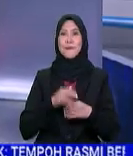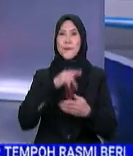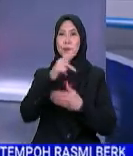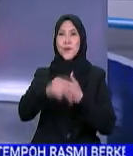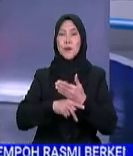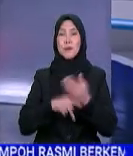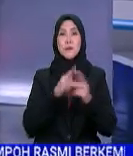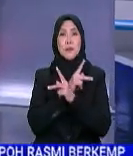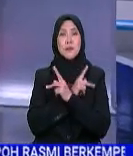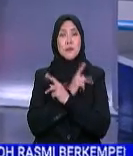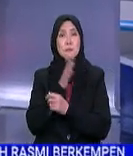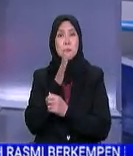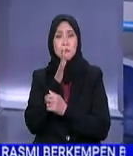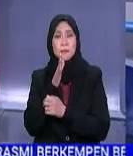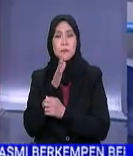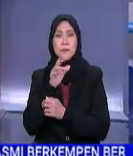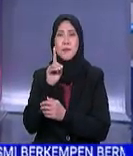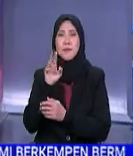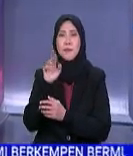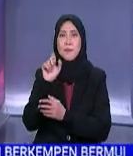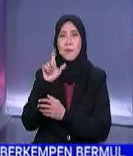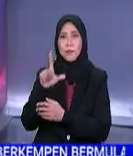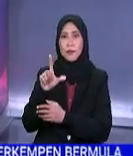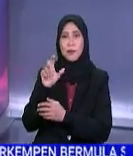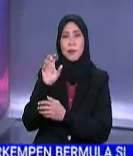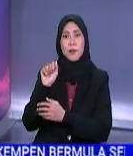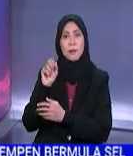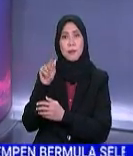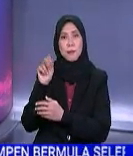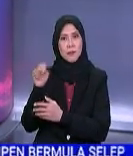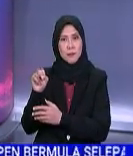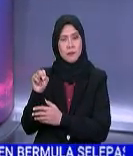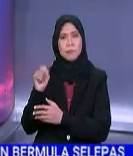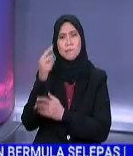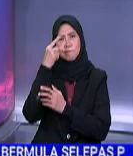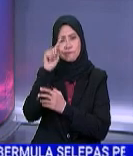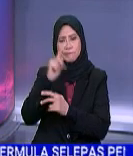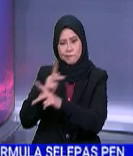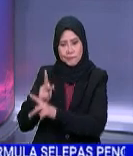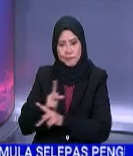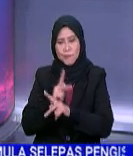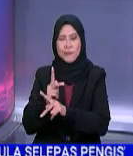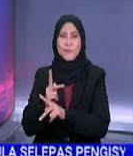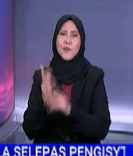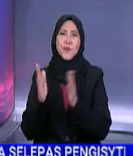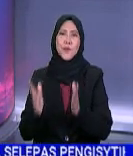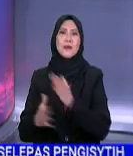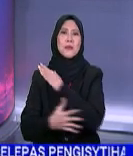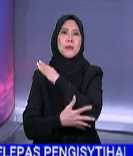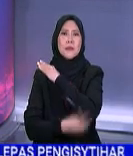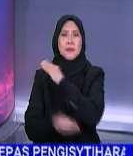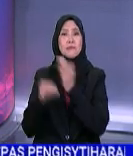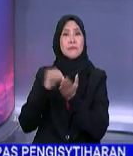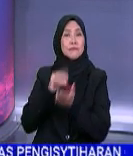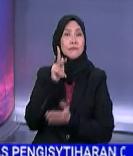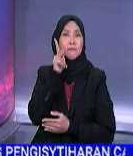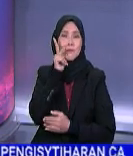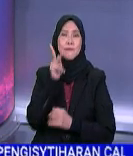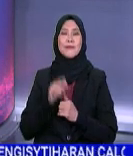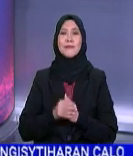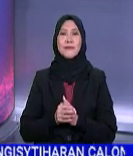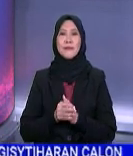Program Kasih Ibu Darul Aman KIDA terus membela nasib golongan kurang berkemampuan di Kedah. Inisiatif pihak